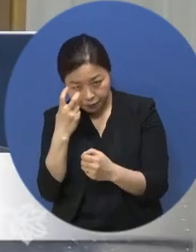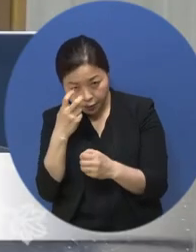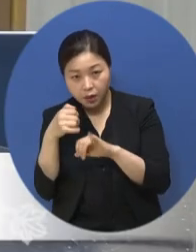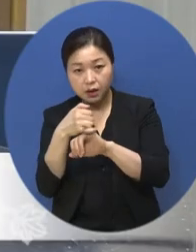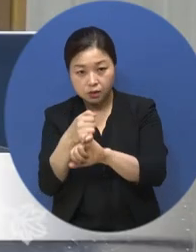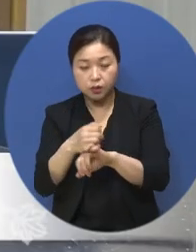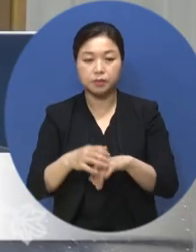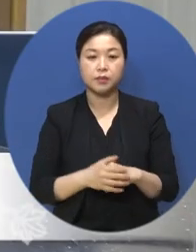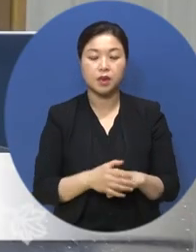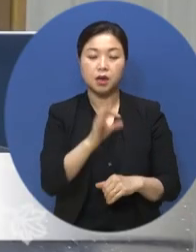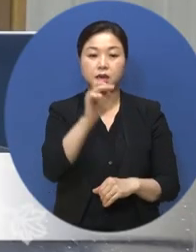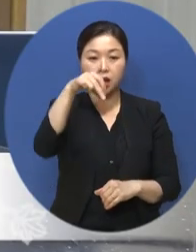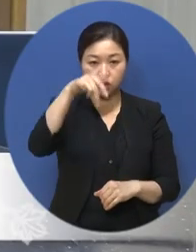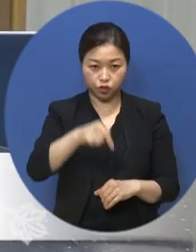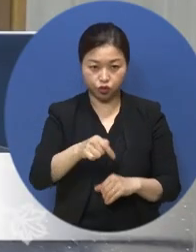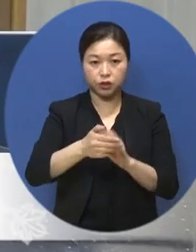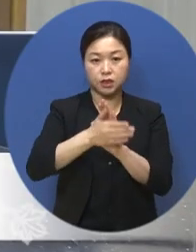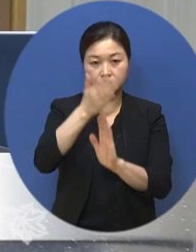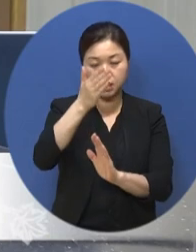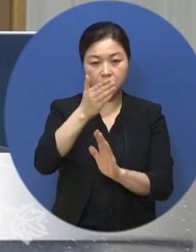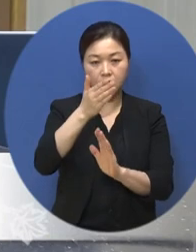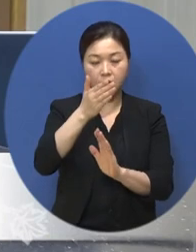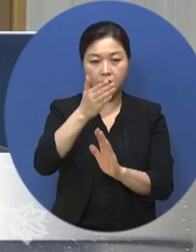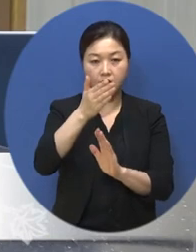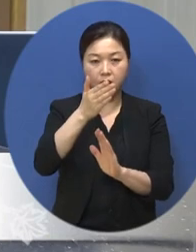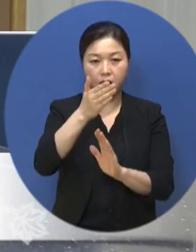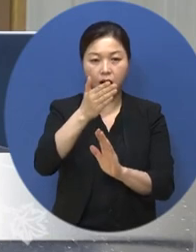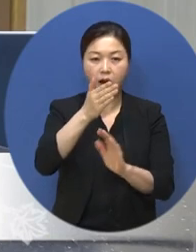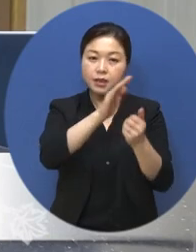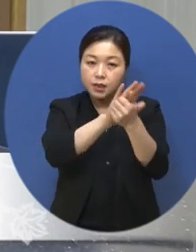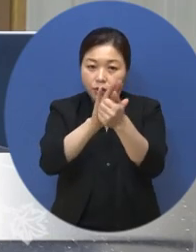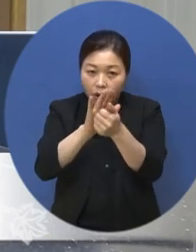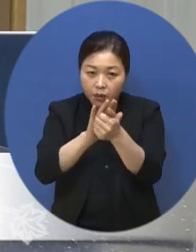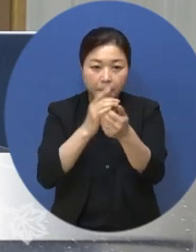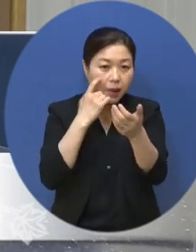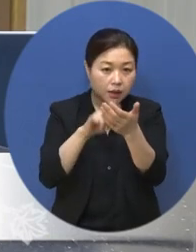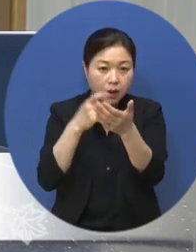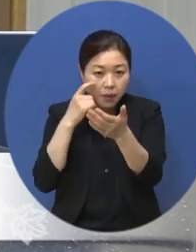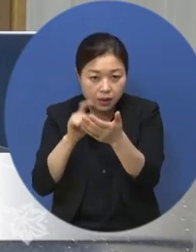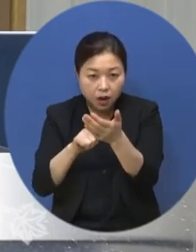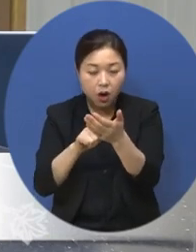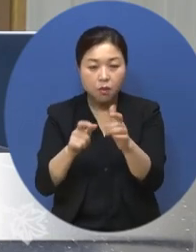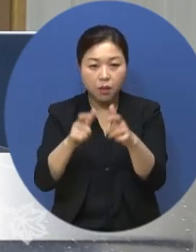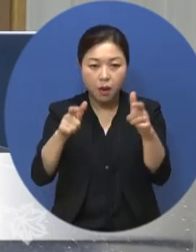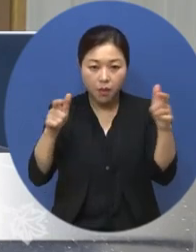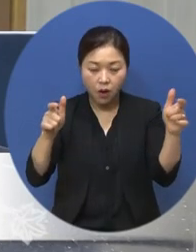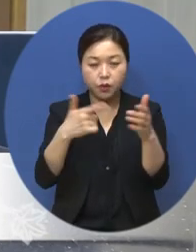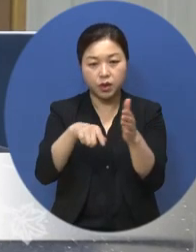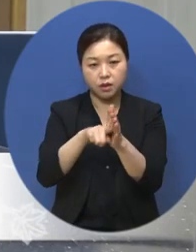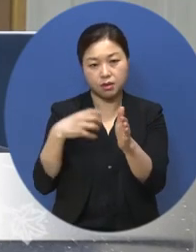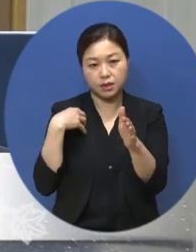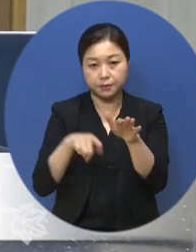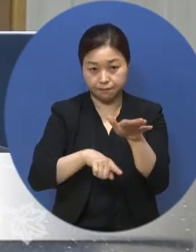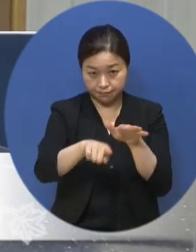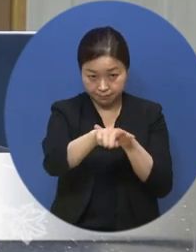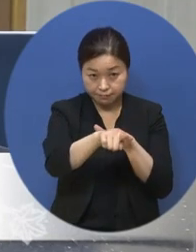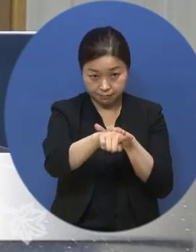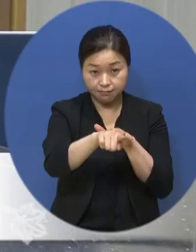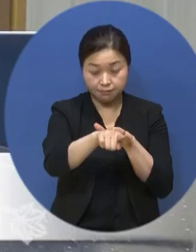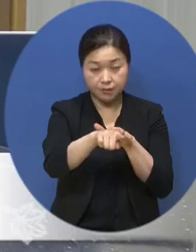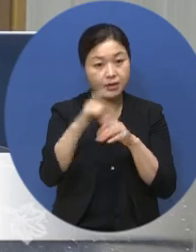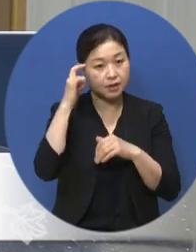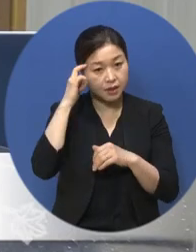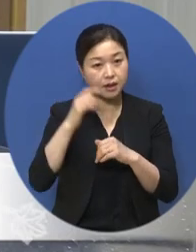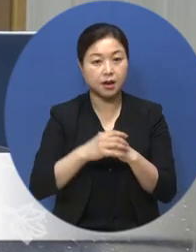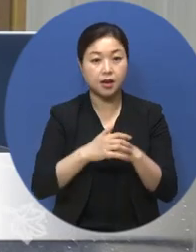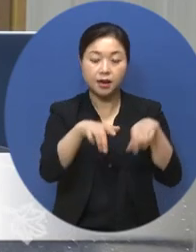더욱더 공익활동 발굴과 또 촉진 사업에 대해서 더욱더 앞장서리라 생각하고요. 정책 제안들이